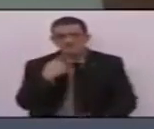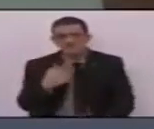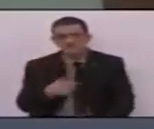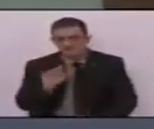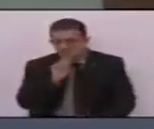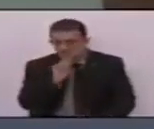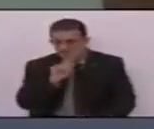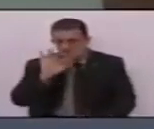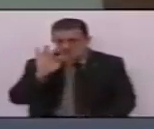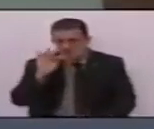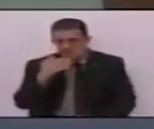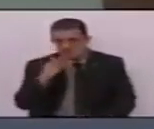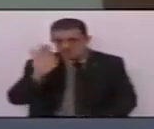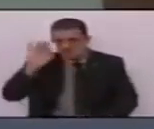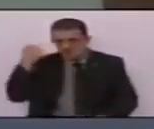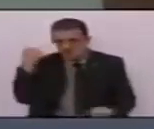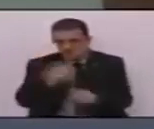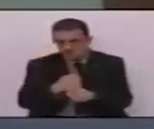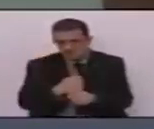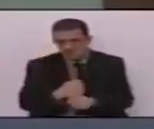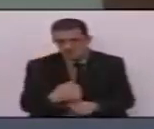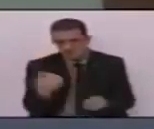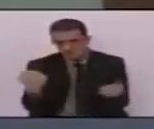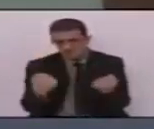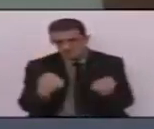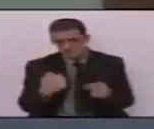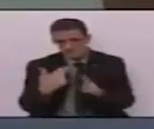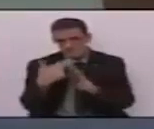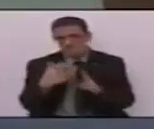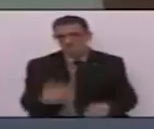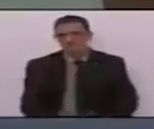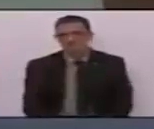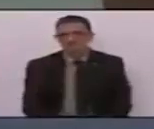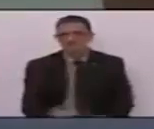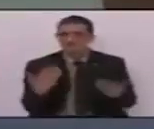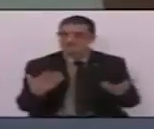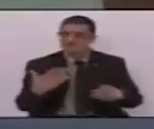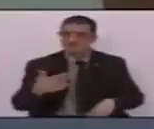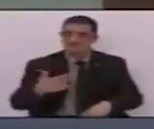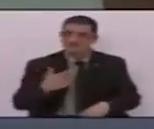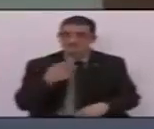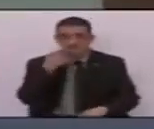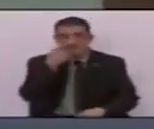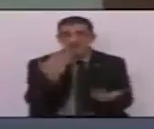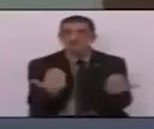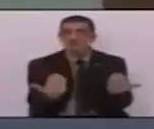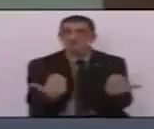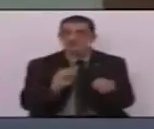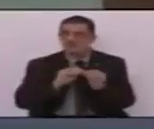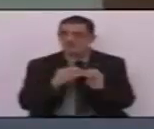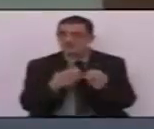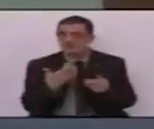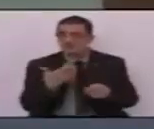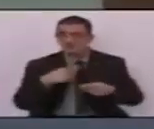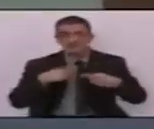40 سنه 50 سنه باش نتطوروا باش نقدروا نديروا صناعه تاع السياره هنا في الجزائر. هكذا يا سيد الوزير، هو الشعب ويستنى من عندكم، هاكم انتم اللي